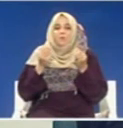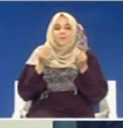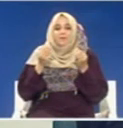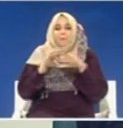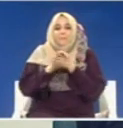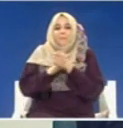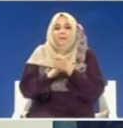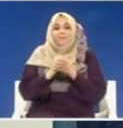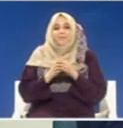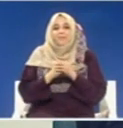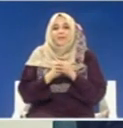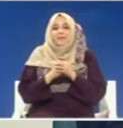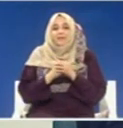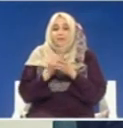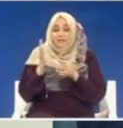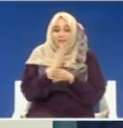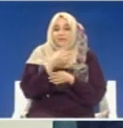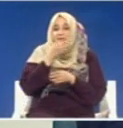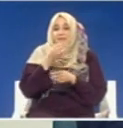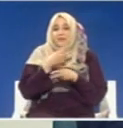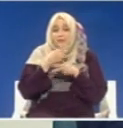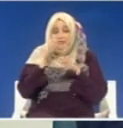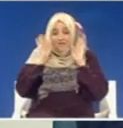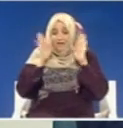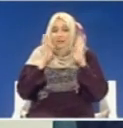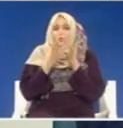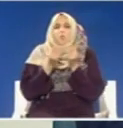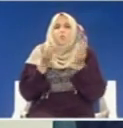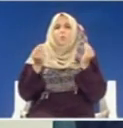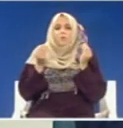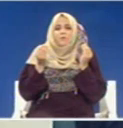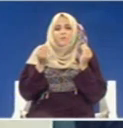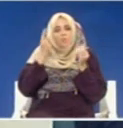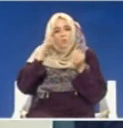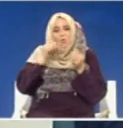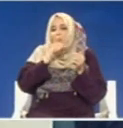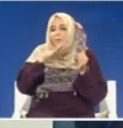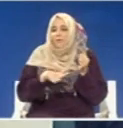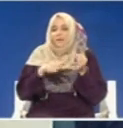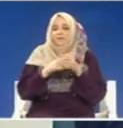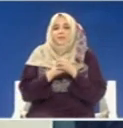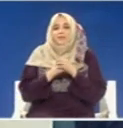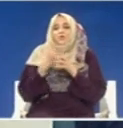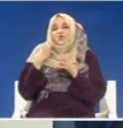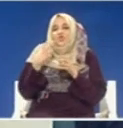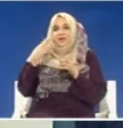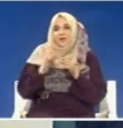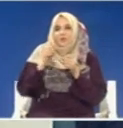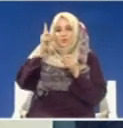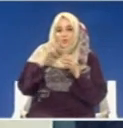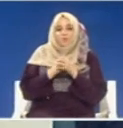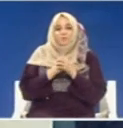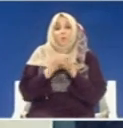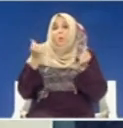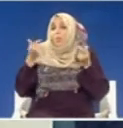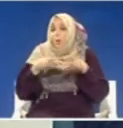والسلام عليك يا سيدي يا رسول الله، عدد من صلى عليك وعدد من لم يصلي عليك، حياكم الله.